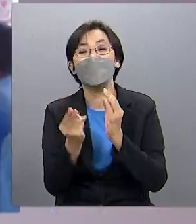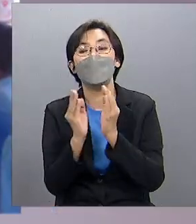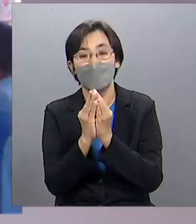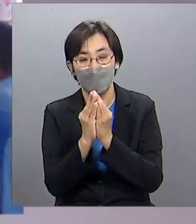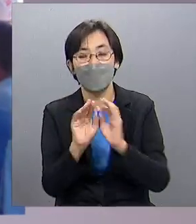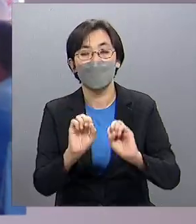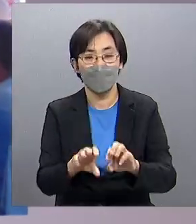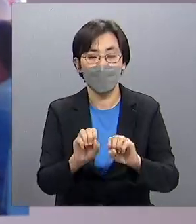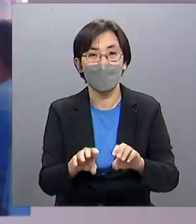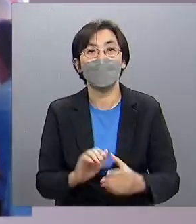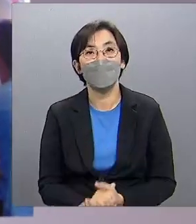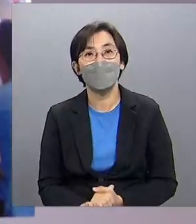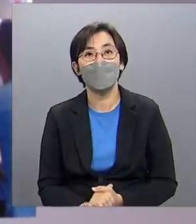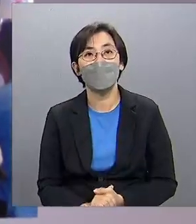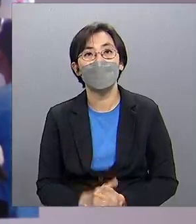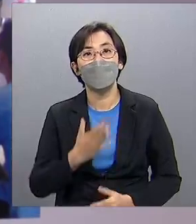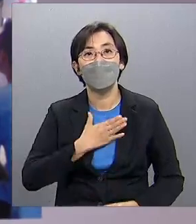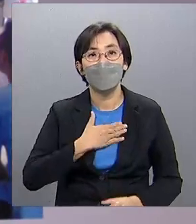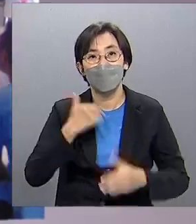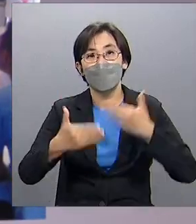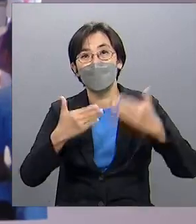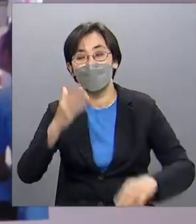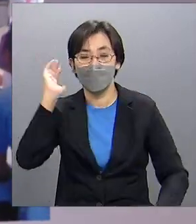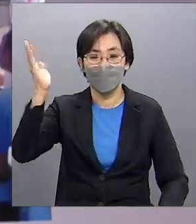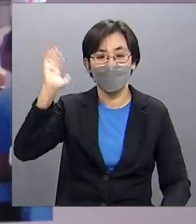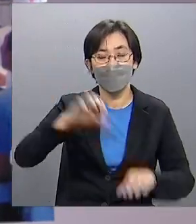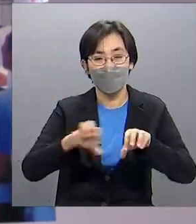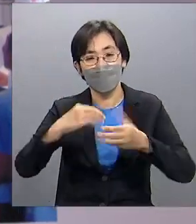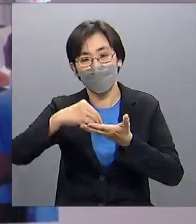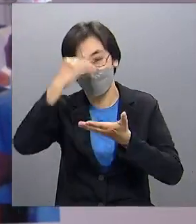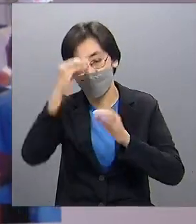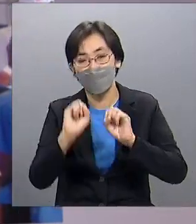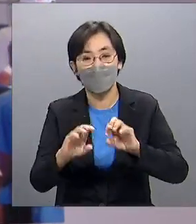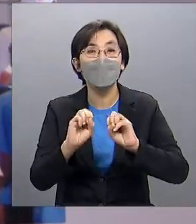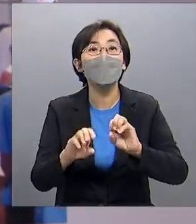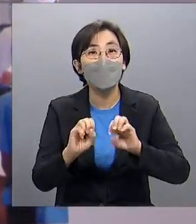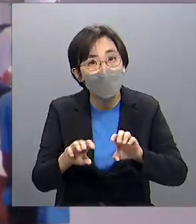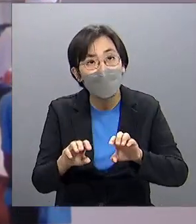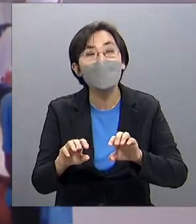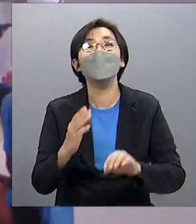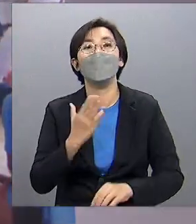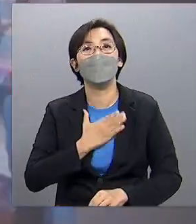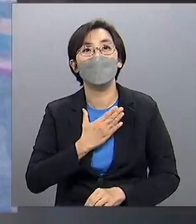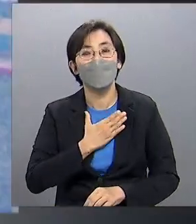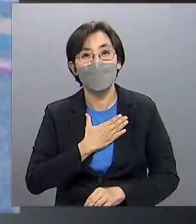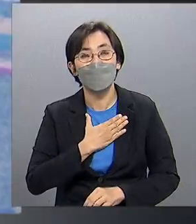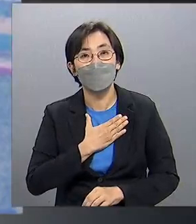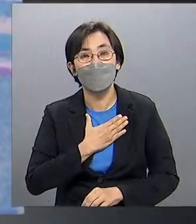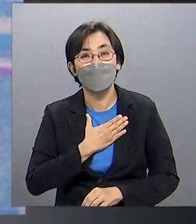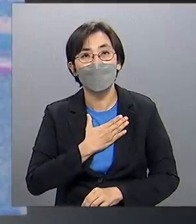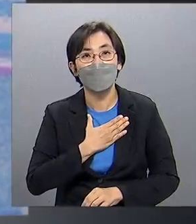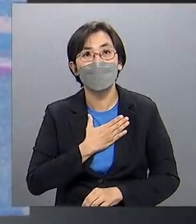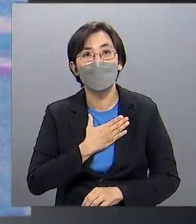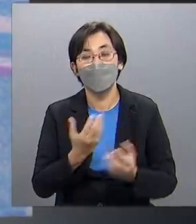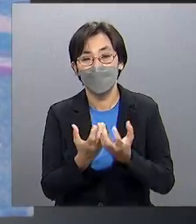ระหว่างที่เราทำกิจกรรมการจัดการเรียนการสอนกันนั้นก็ได้นำการประดิษฐ์พวงกุญ